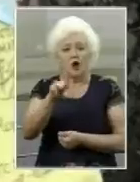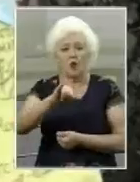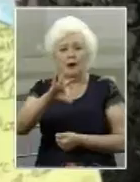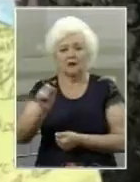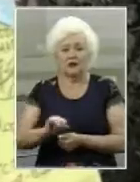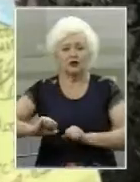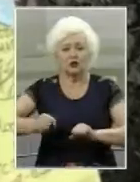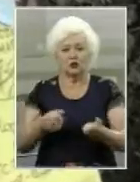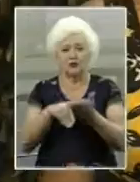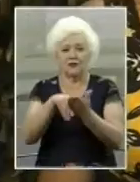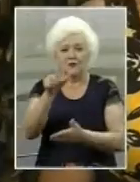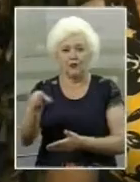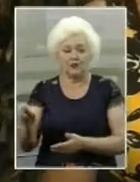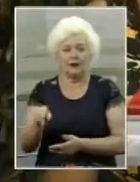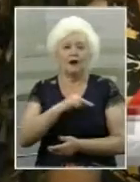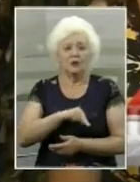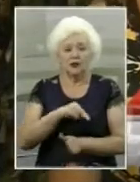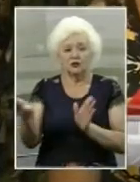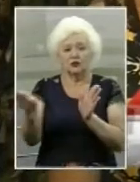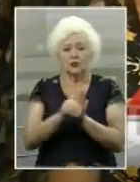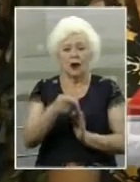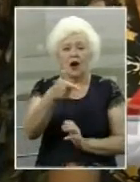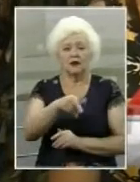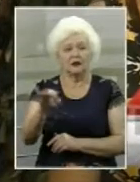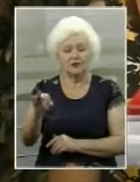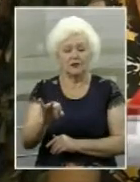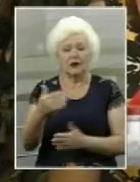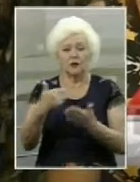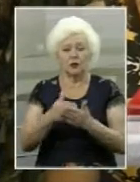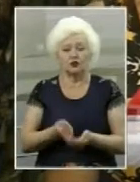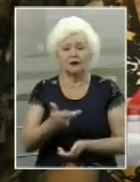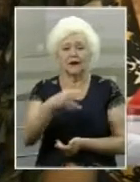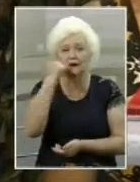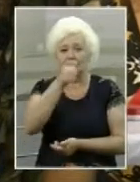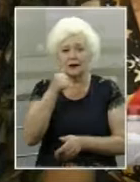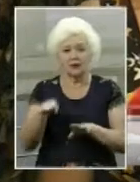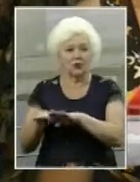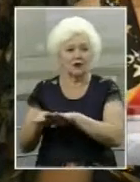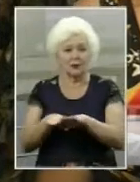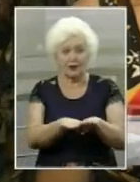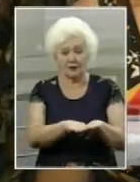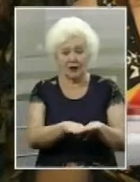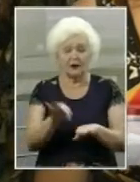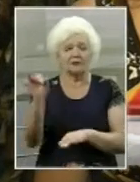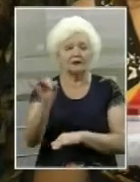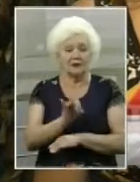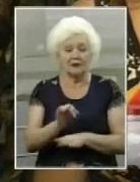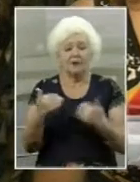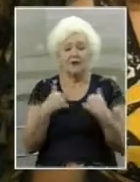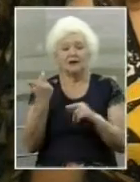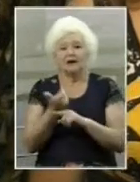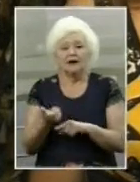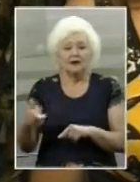її друзі-волонтери. Працюю разом з Галиною Іванівною вже декілька років підряд. І мене